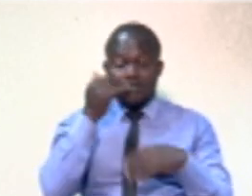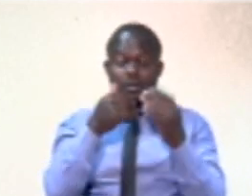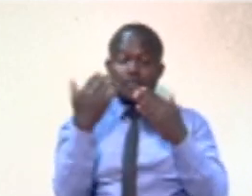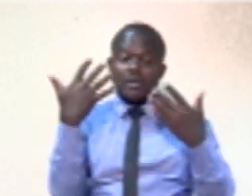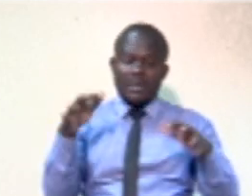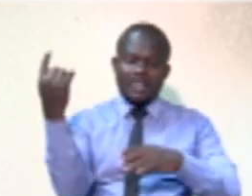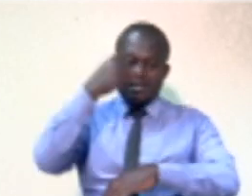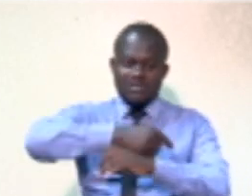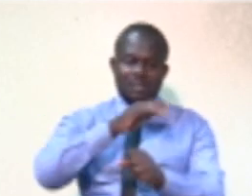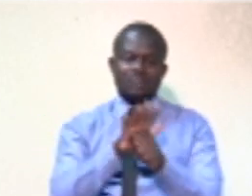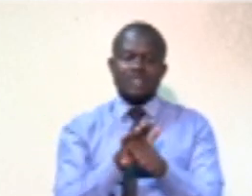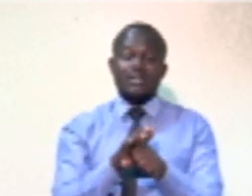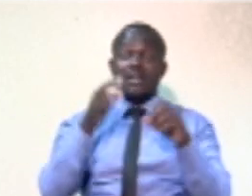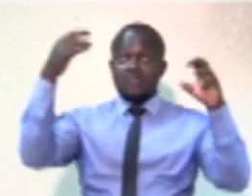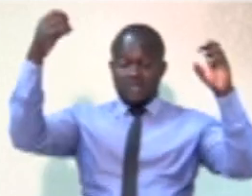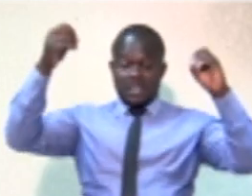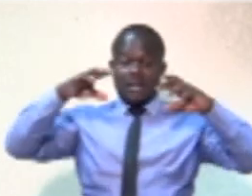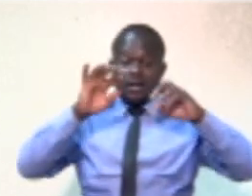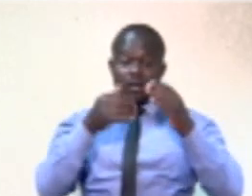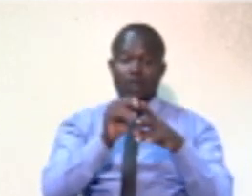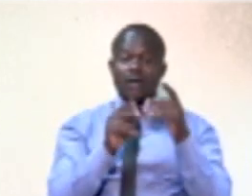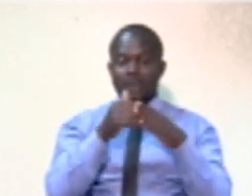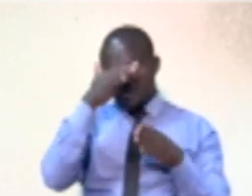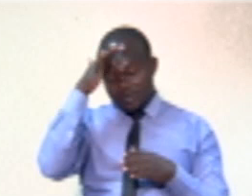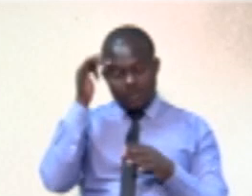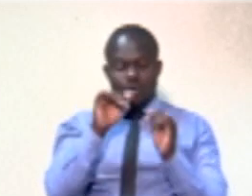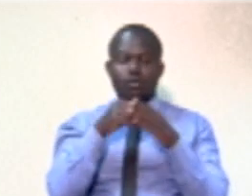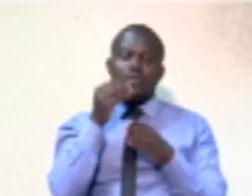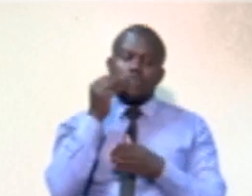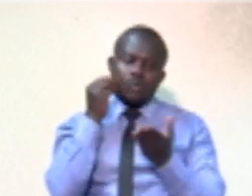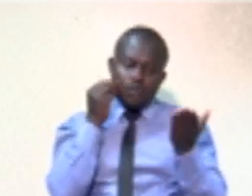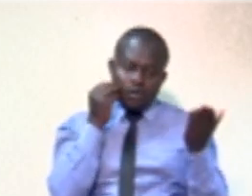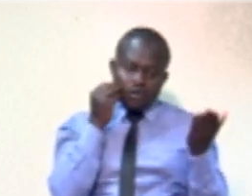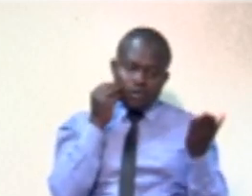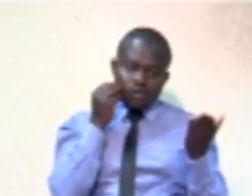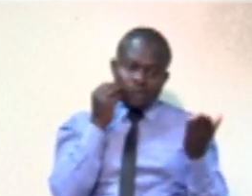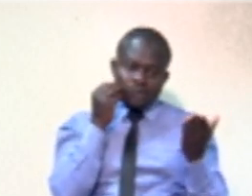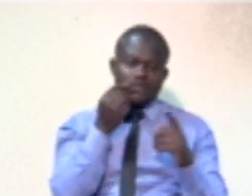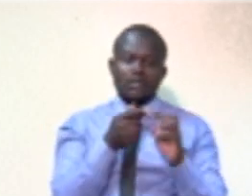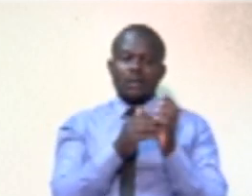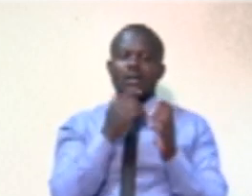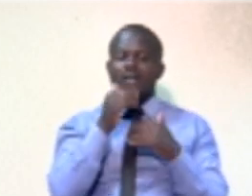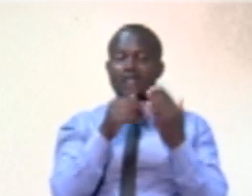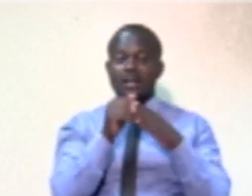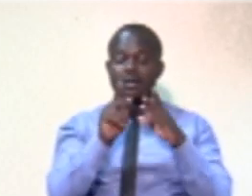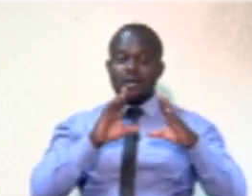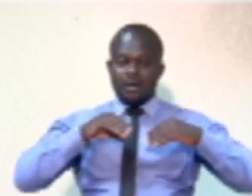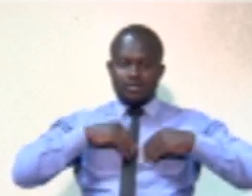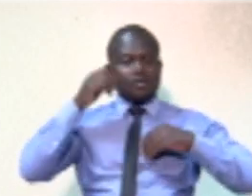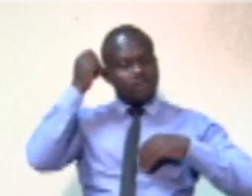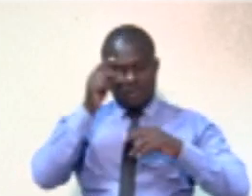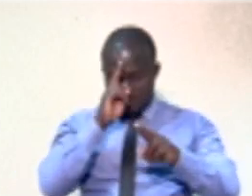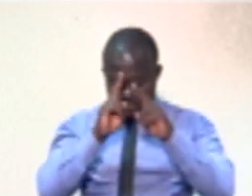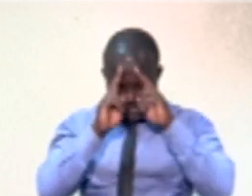iminsi bigaragara ko hari bimaze iminsi bigora no kuguma mu rugo ariko hari n'ababyemeye nyine bagomba mu rugo bubahiriza